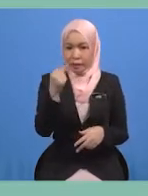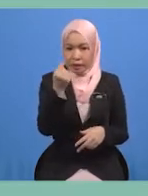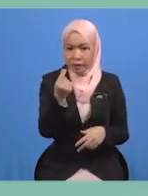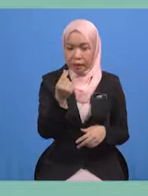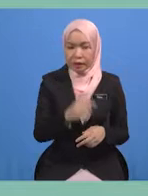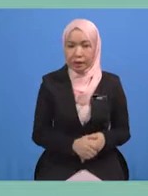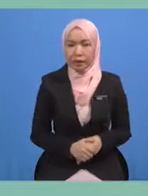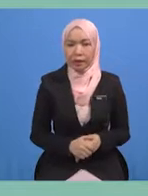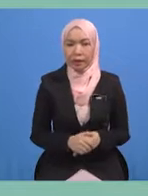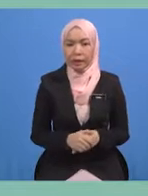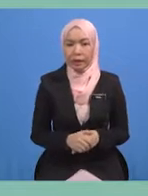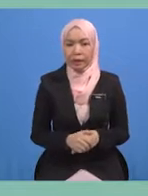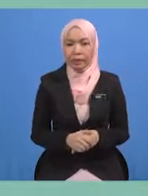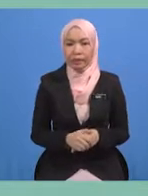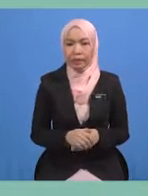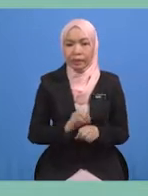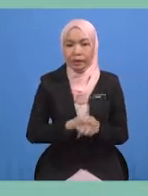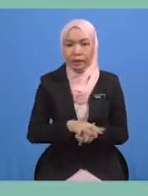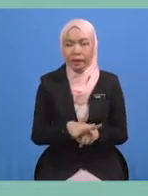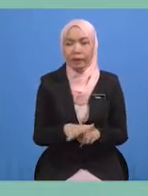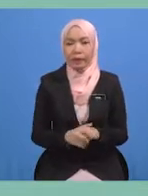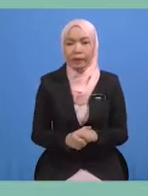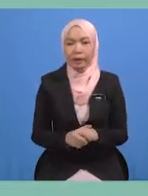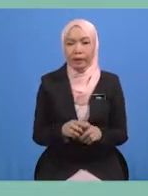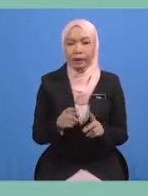sedikit penyerapan oleh udara.